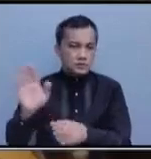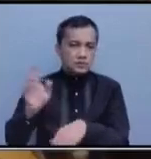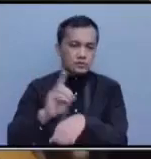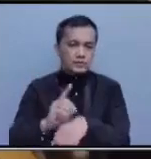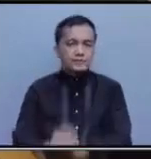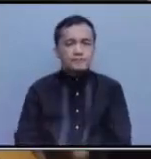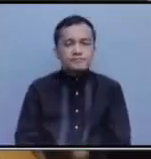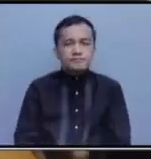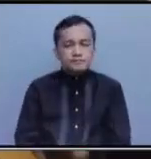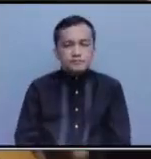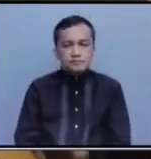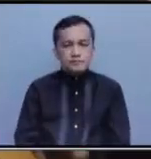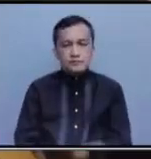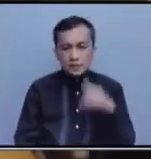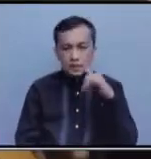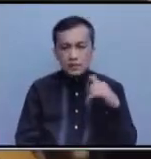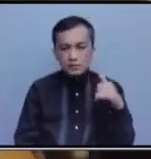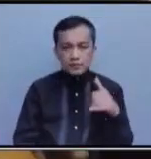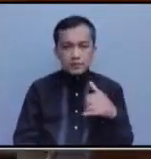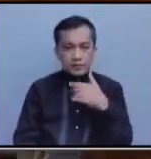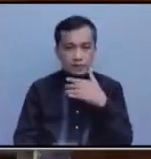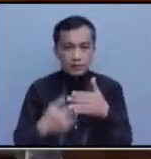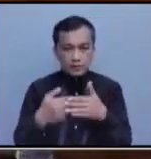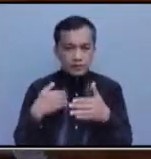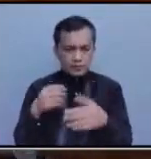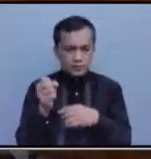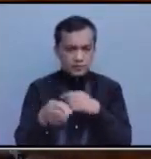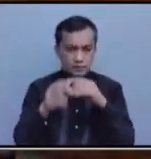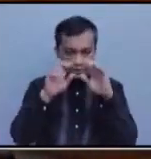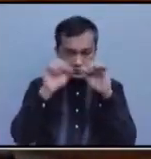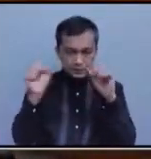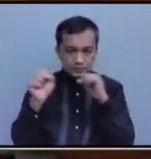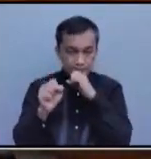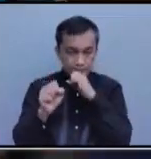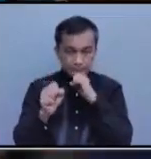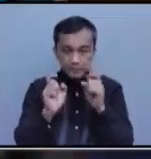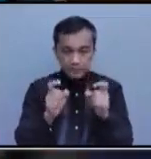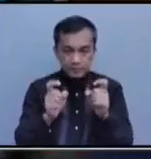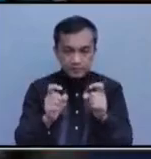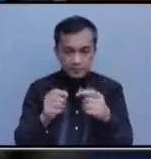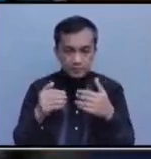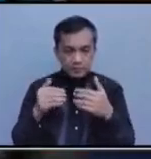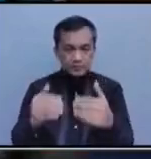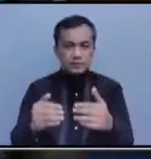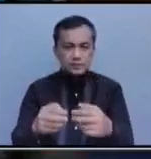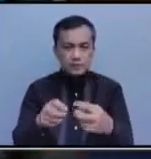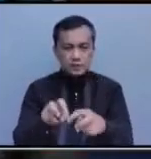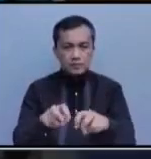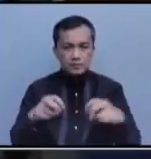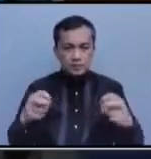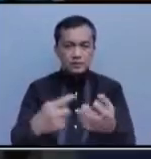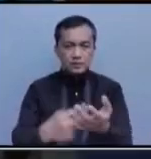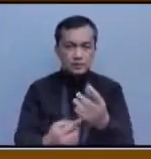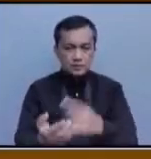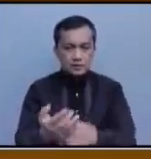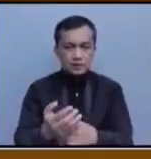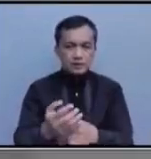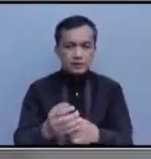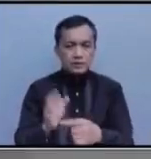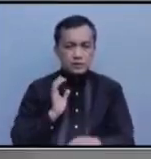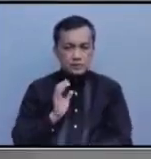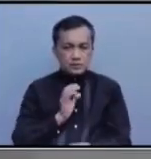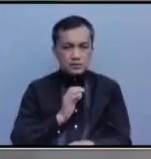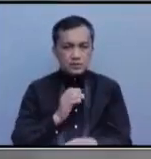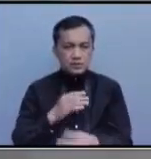bago pa man magbaba ng kautusan ang Presidente, mabilis na rin naman ang usad ng plenary debate sa Kamara ukol sa budget